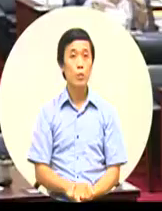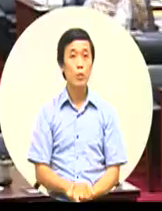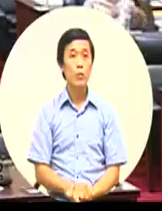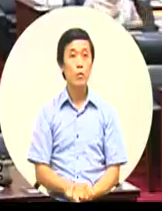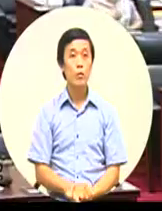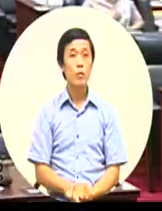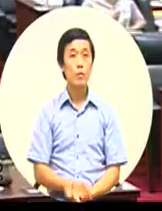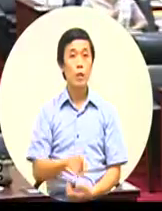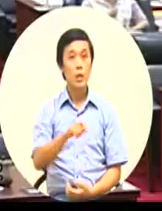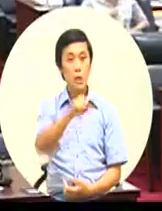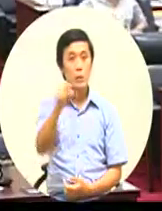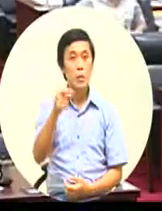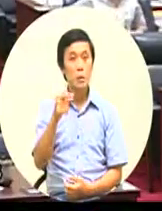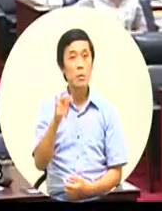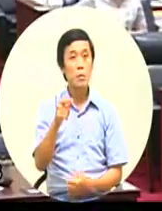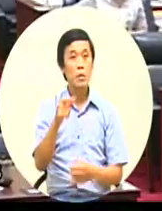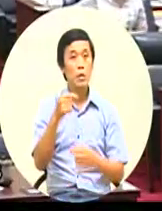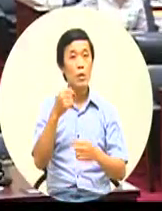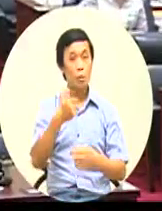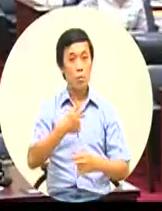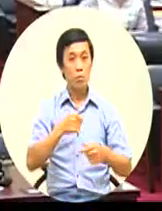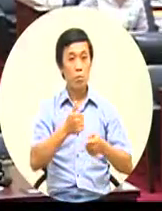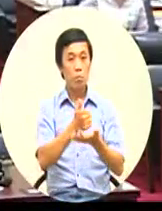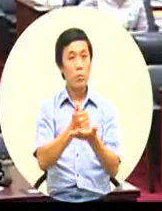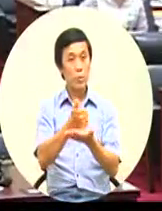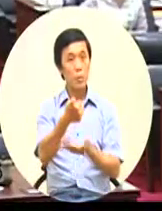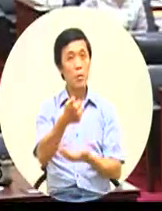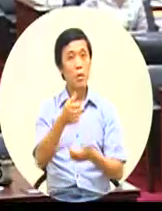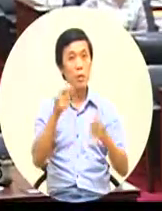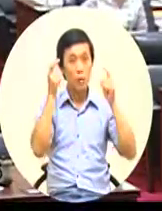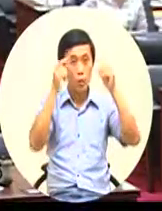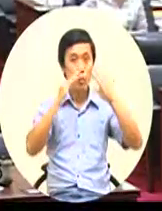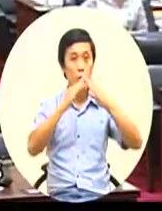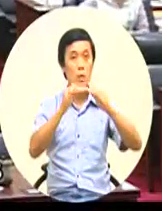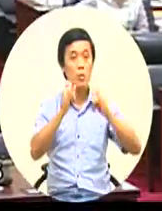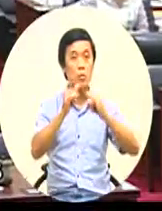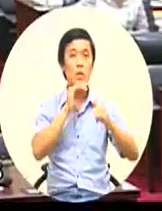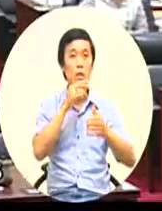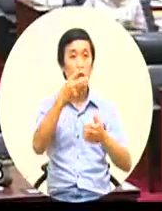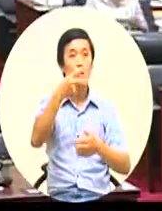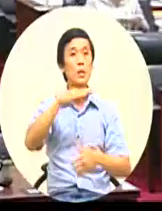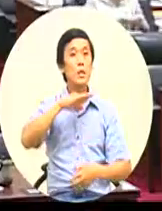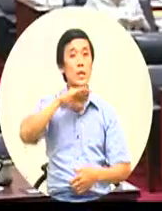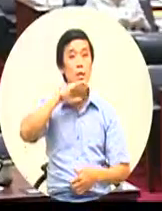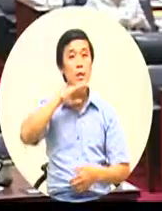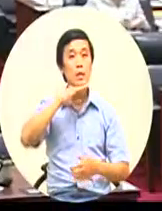恁着较好命的啦，各种市民拢是二等公民啦，敢是安尼？